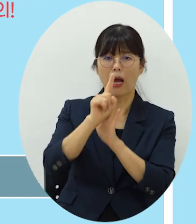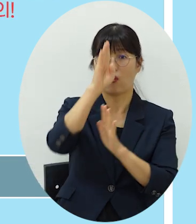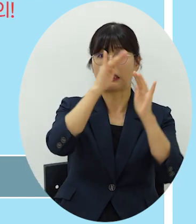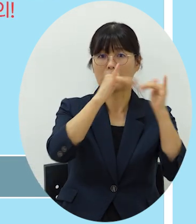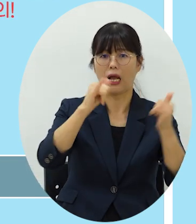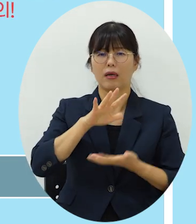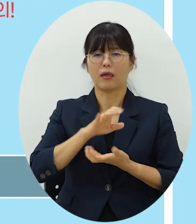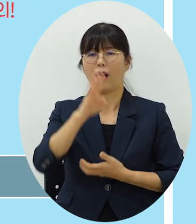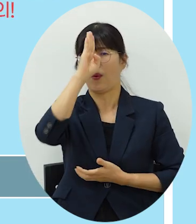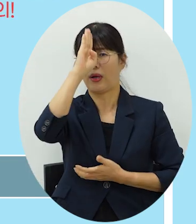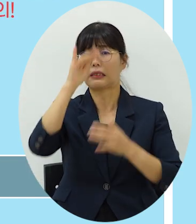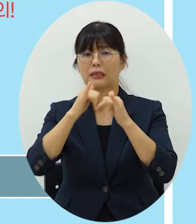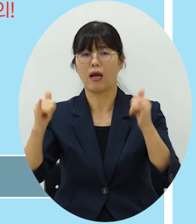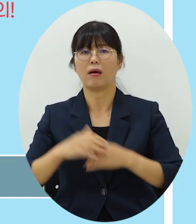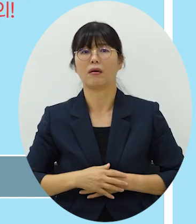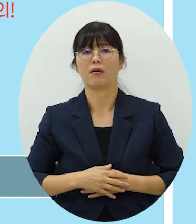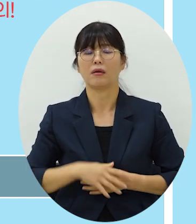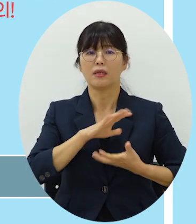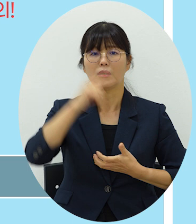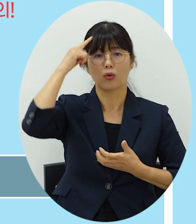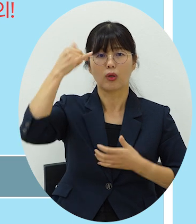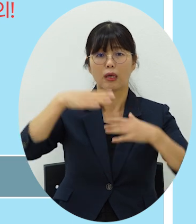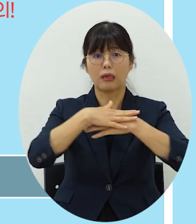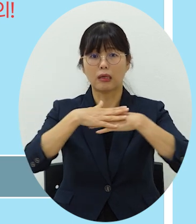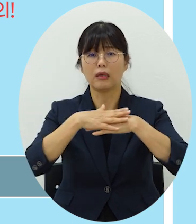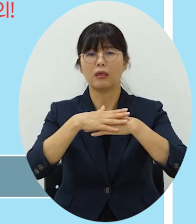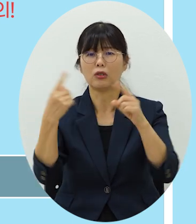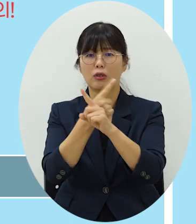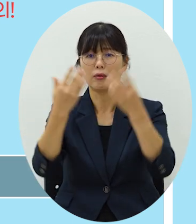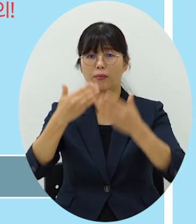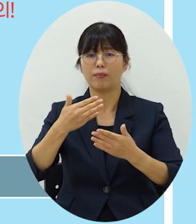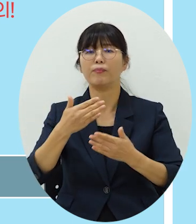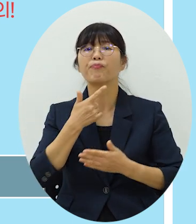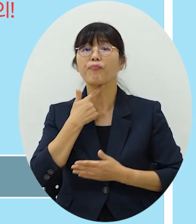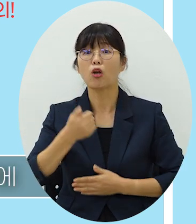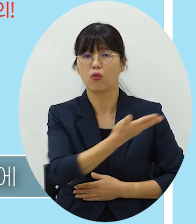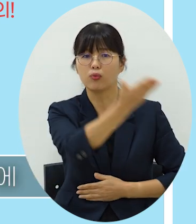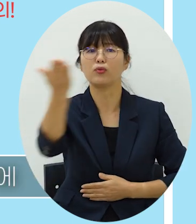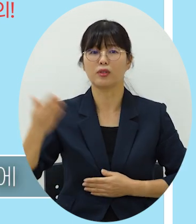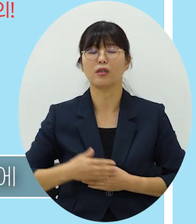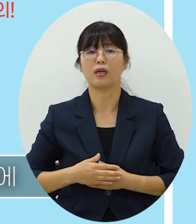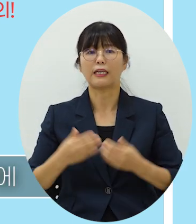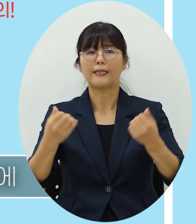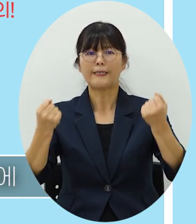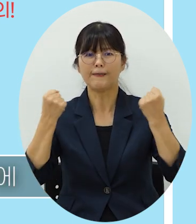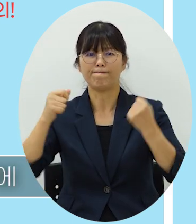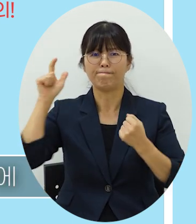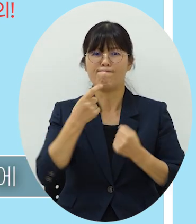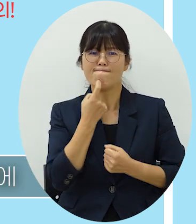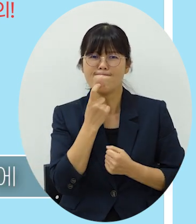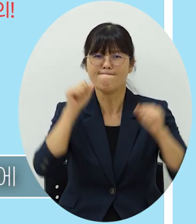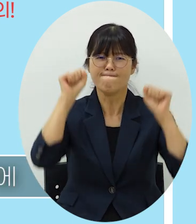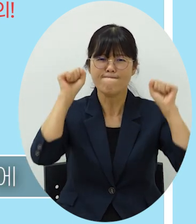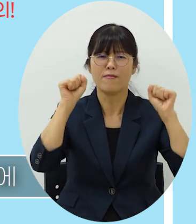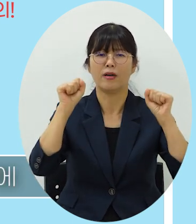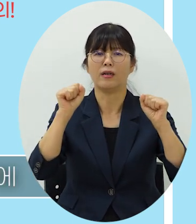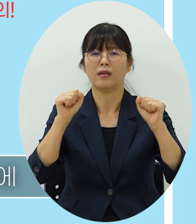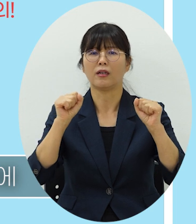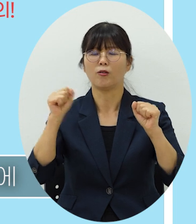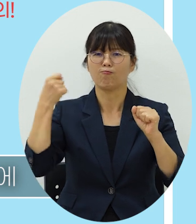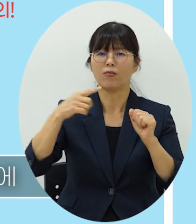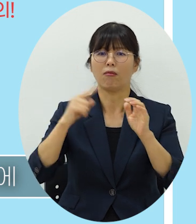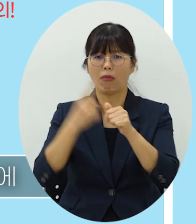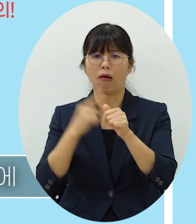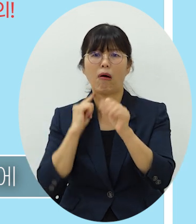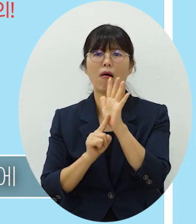환자나 심장질환 환자, 심뇌혈관 질환으로 치료를 받은 적 있는 분들은 힘을 세게 주는 근력 운동 시 일시적으로